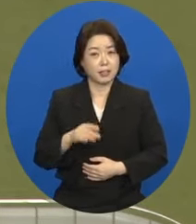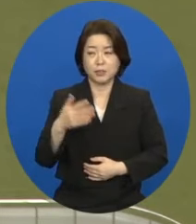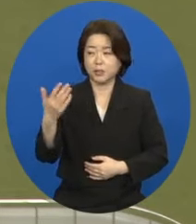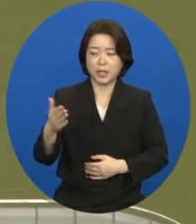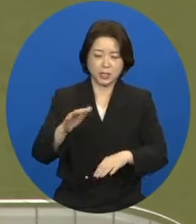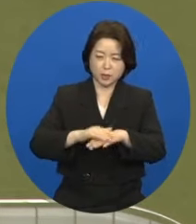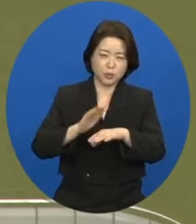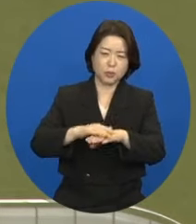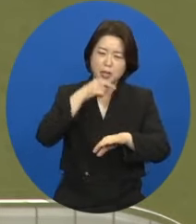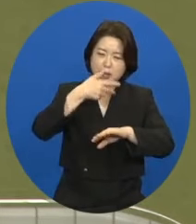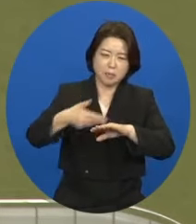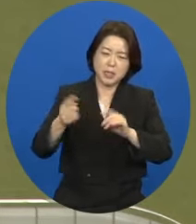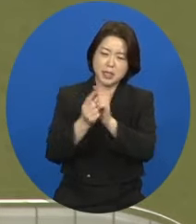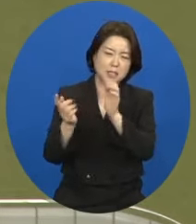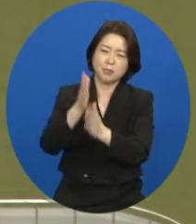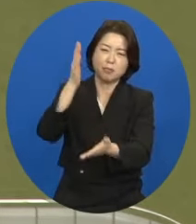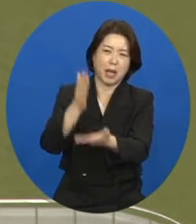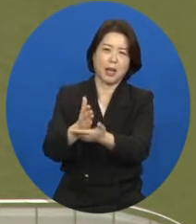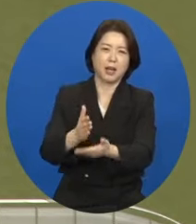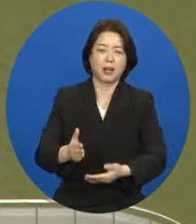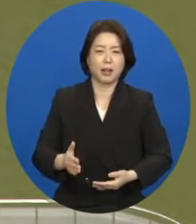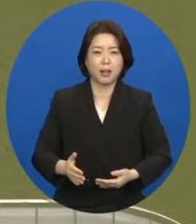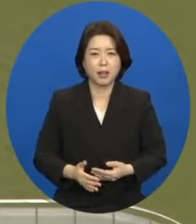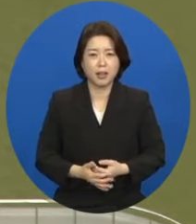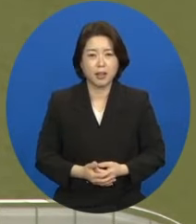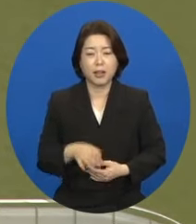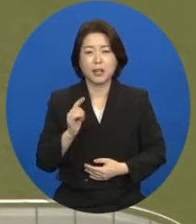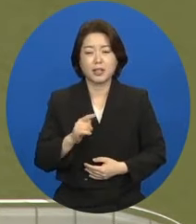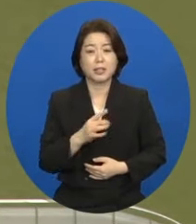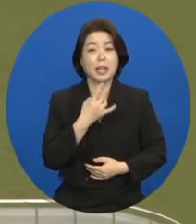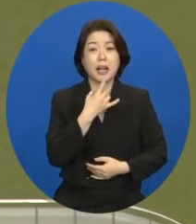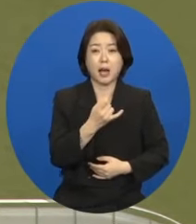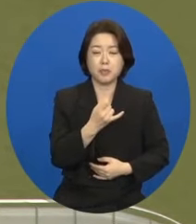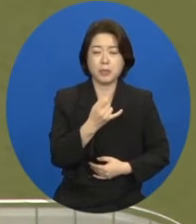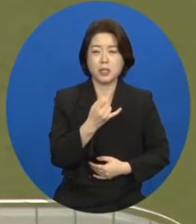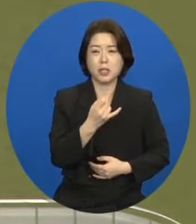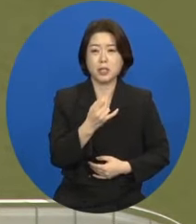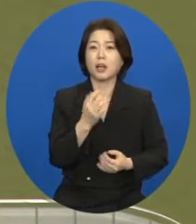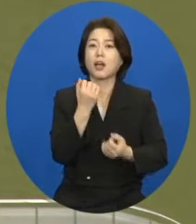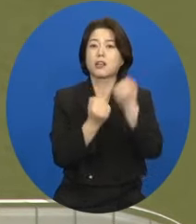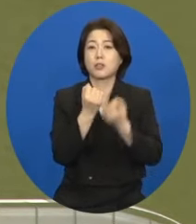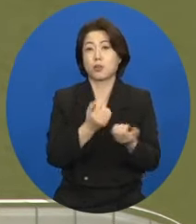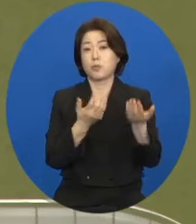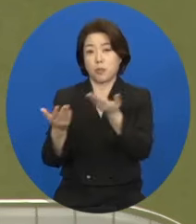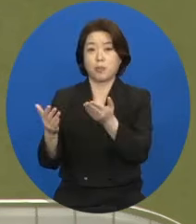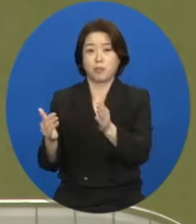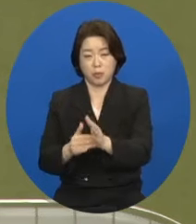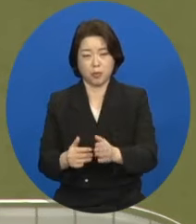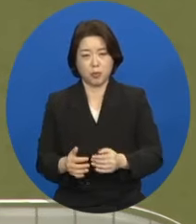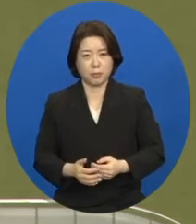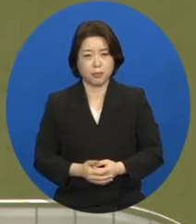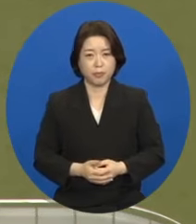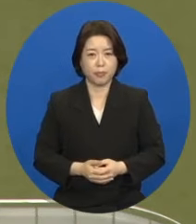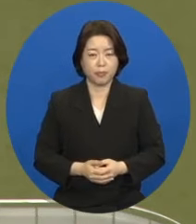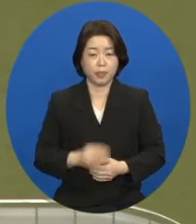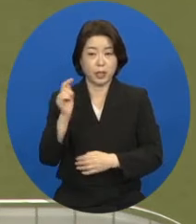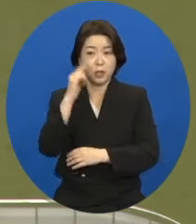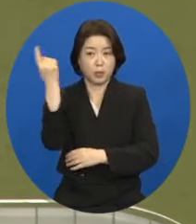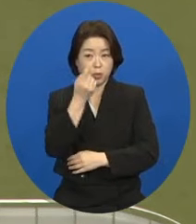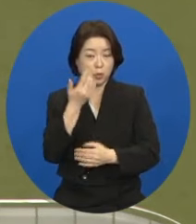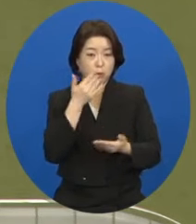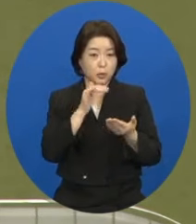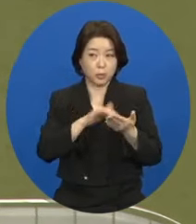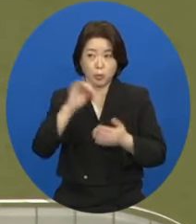당신의 손에 피를 묻히지 마십시오. 이것이 아비가일의 논지였습니다. 그런데 돌팔매를